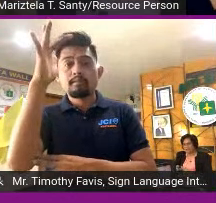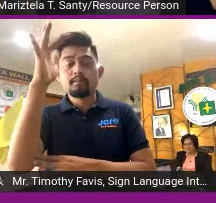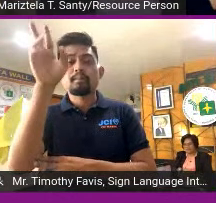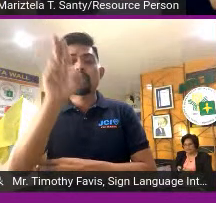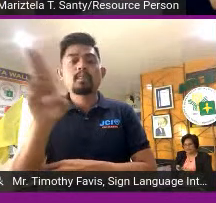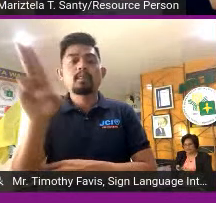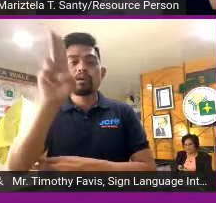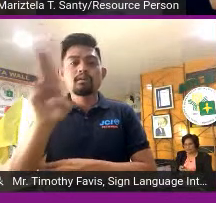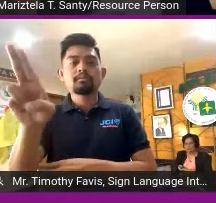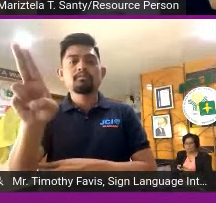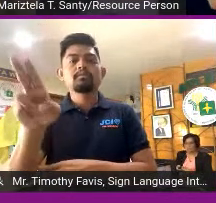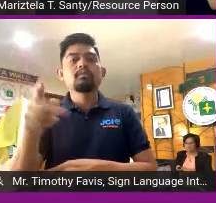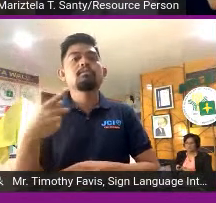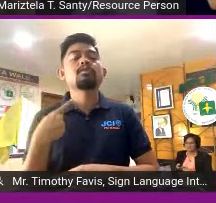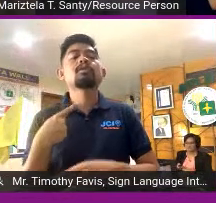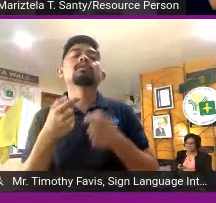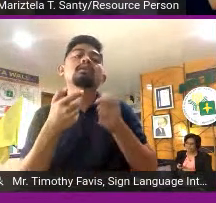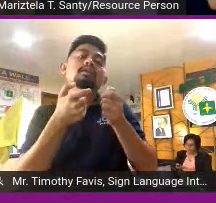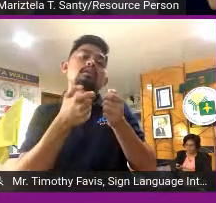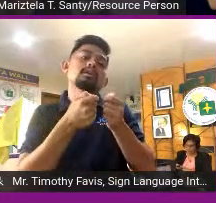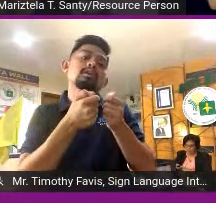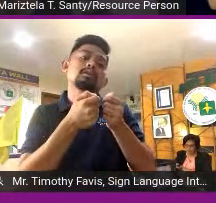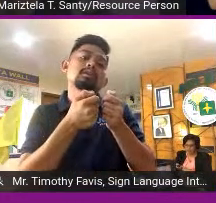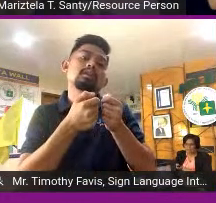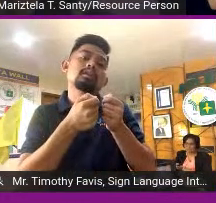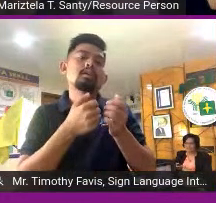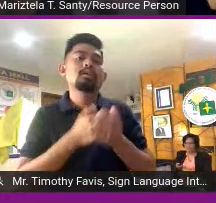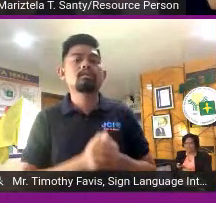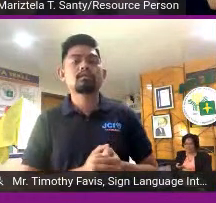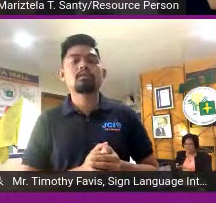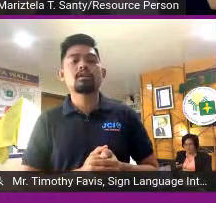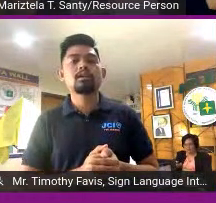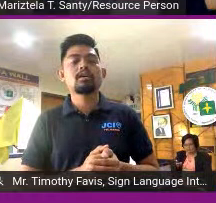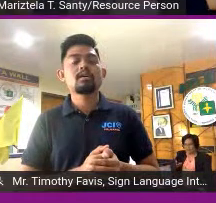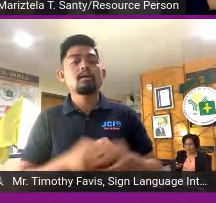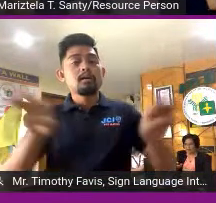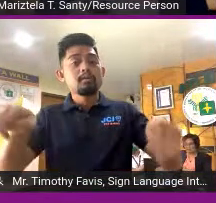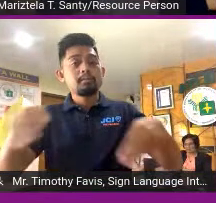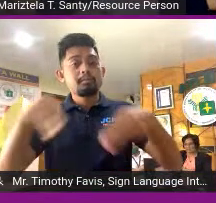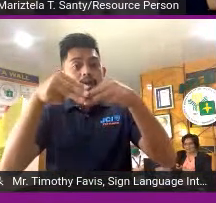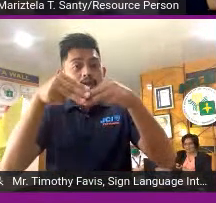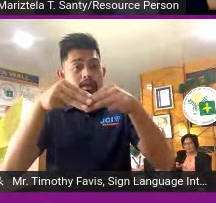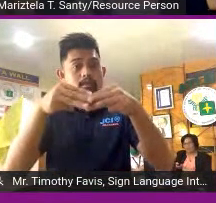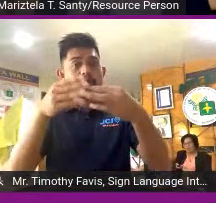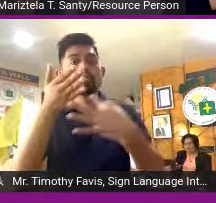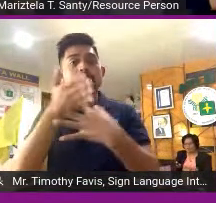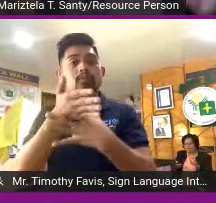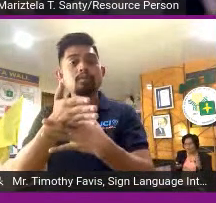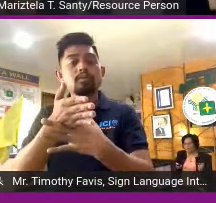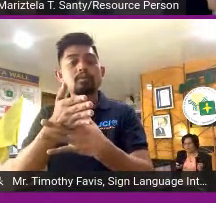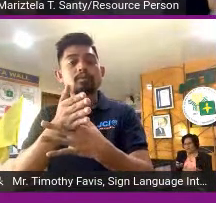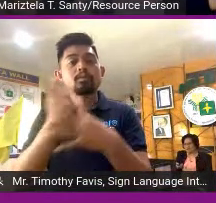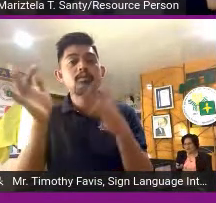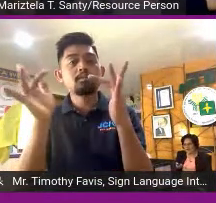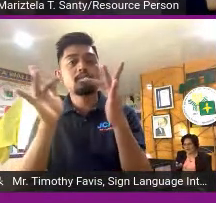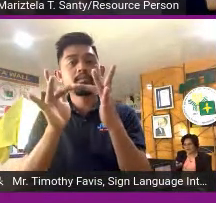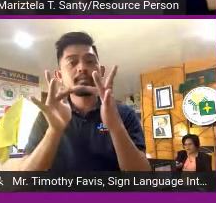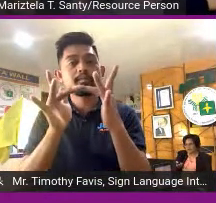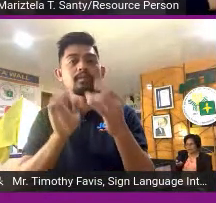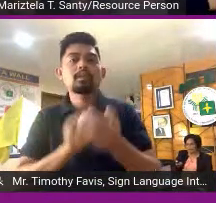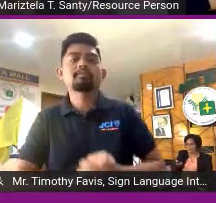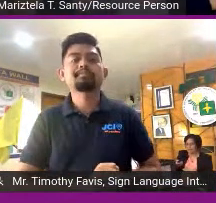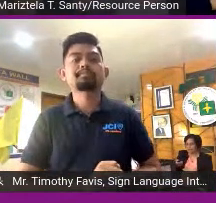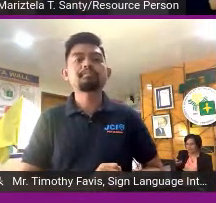Karoon na ng text generation. Marriage through the net, pedophilia through the net. Pero mayroon pa rin yung mga